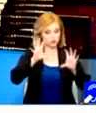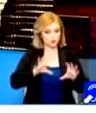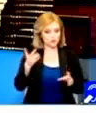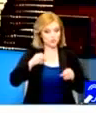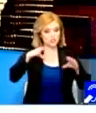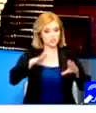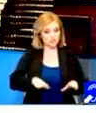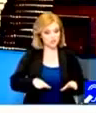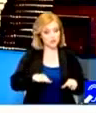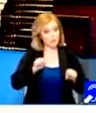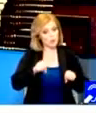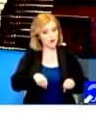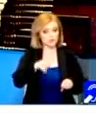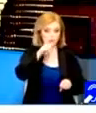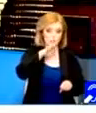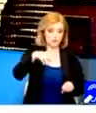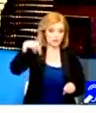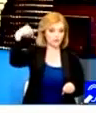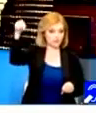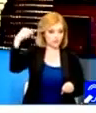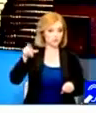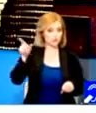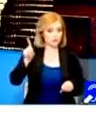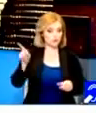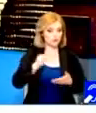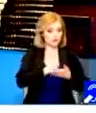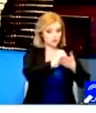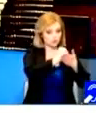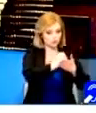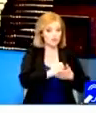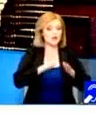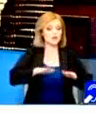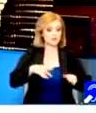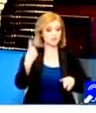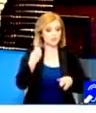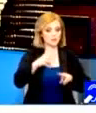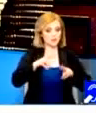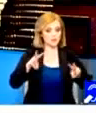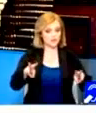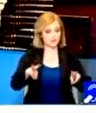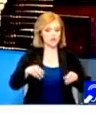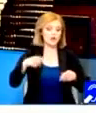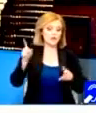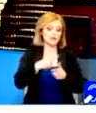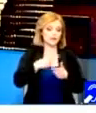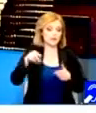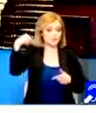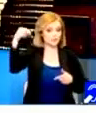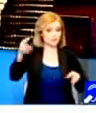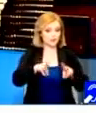verdictul final la întrebarea dacă poate sau nu președintele înainta candidaturi la șefia executivului, în cazul în care Parlamentul este